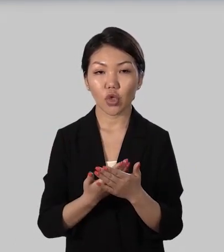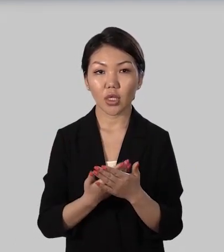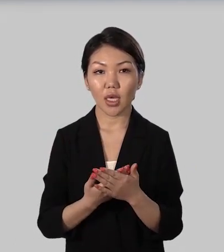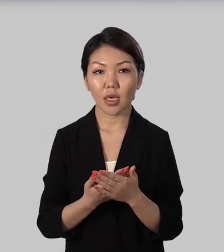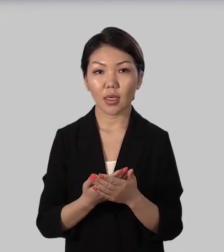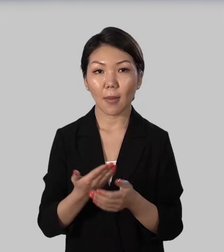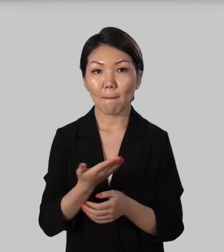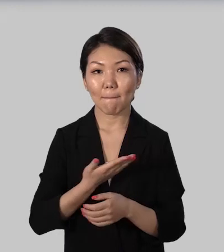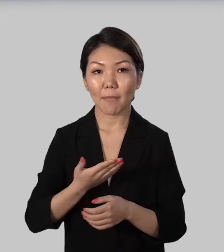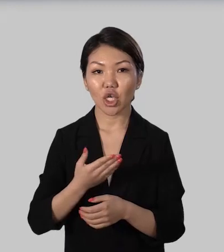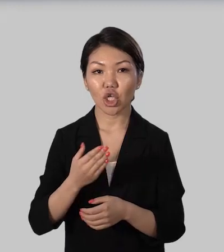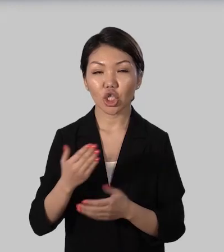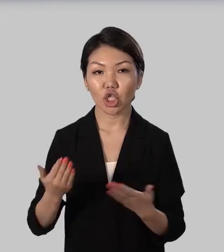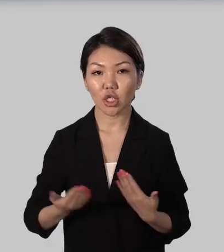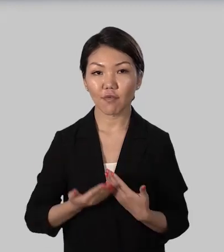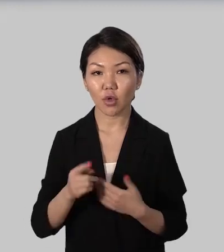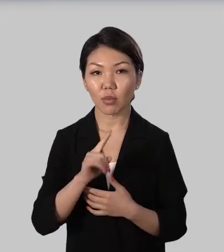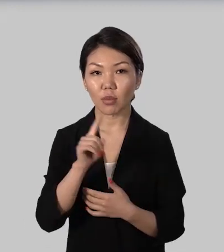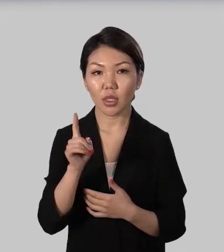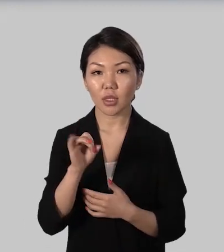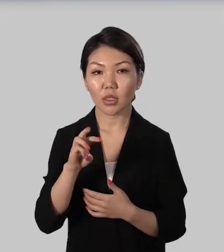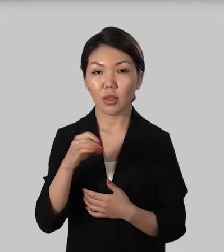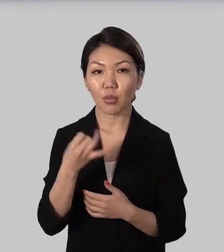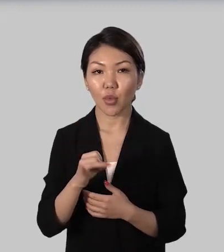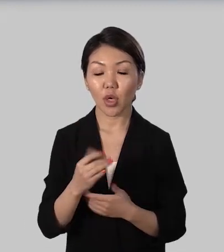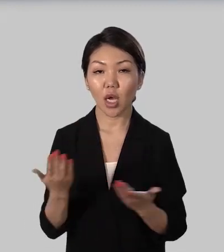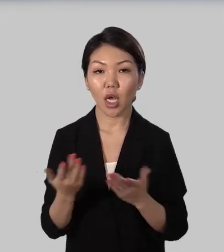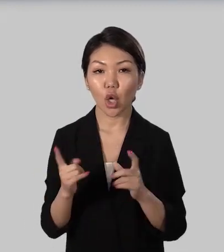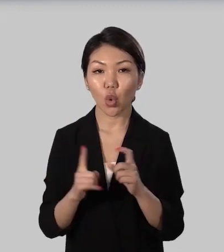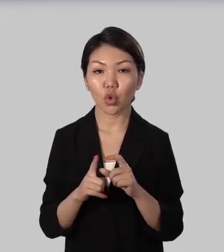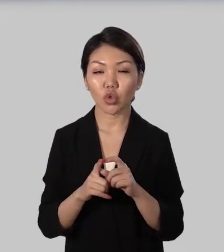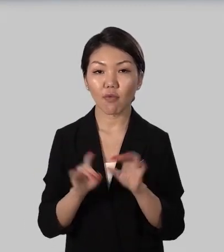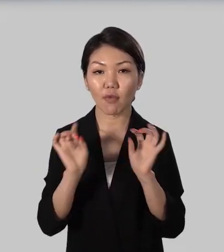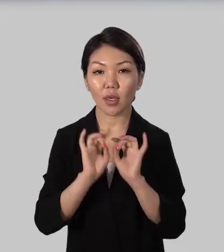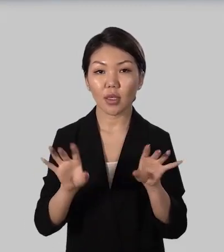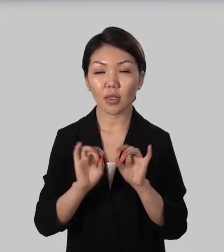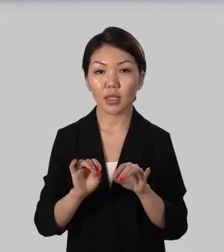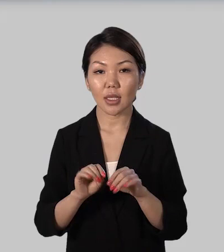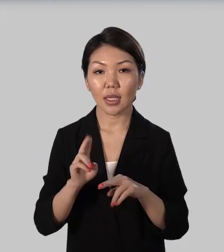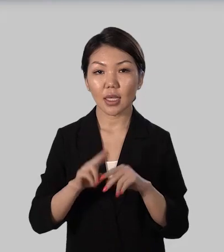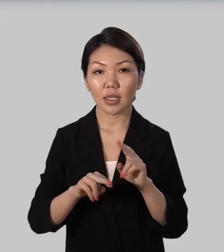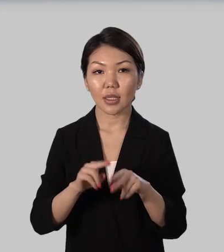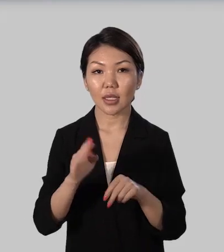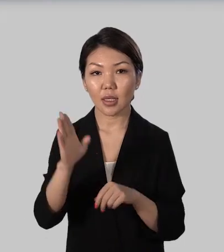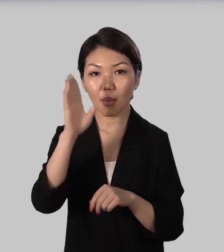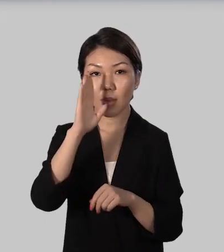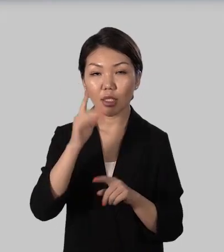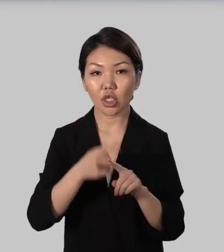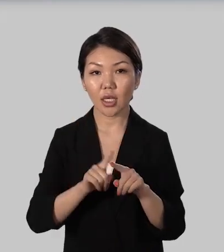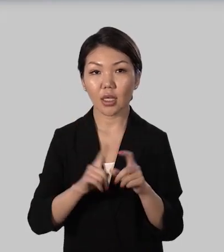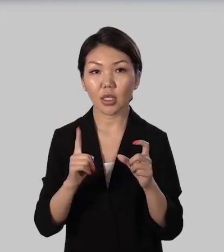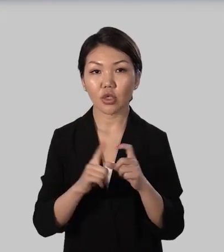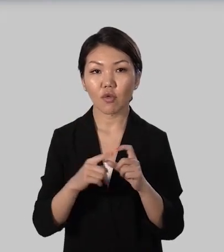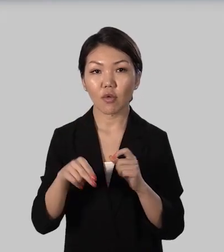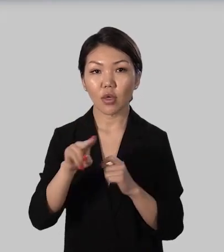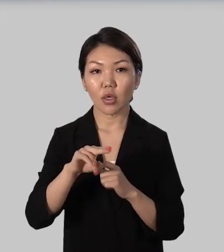какое слово передает настроение мальчика это слово долго уверена